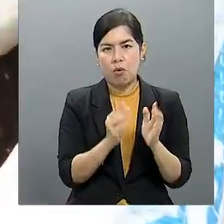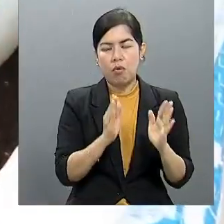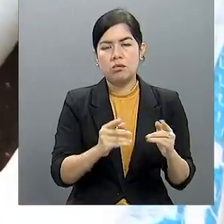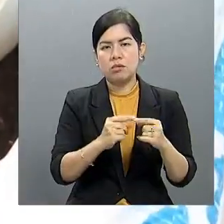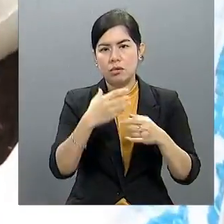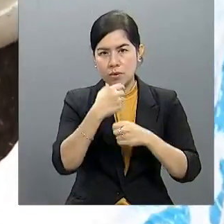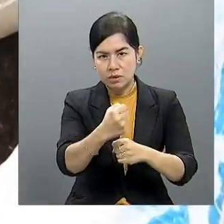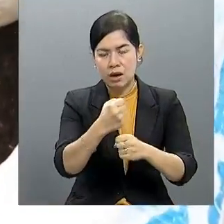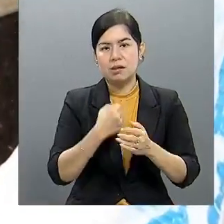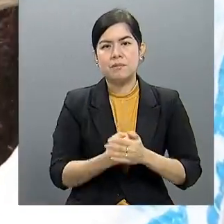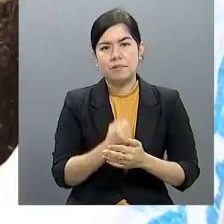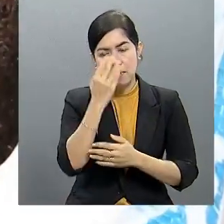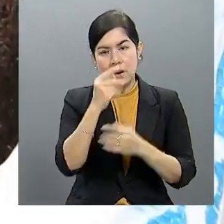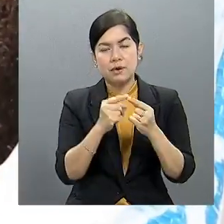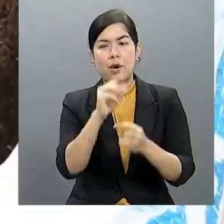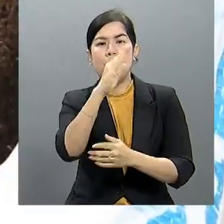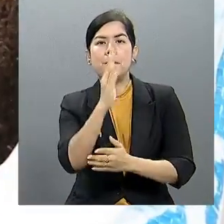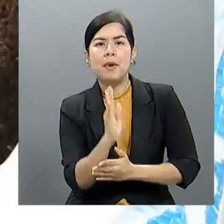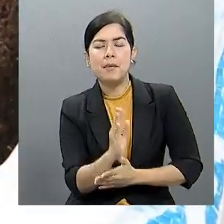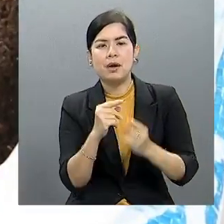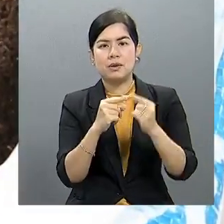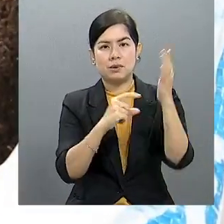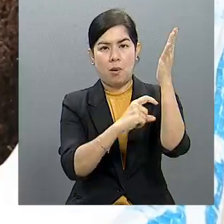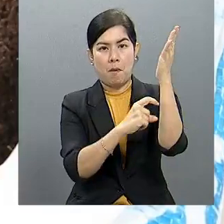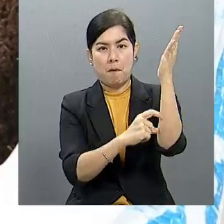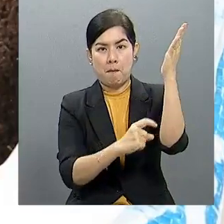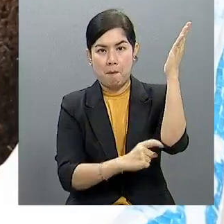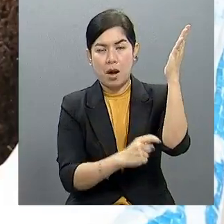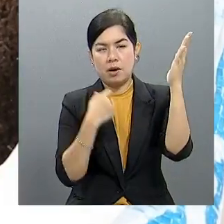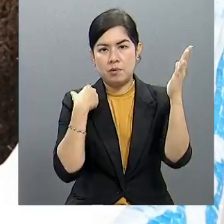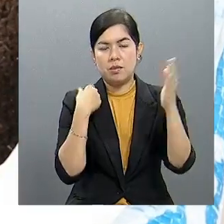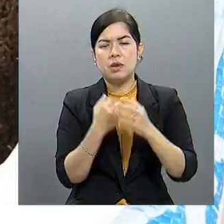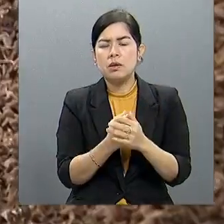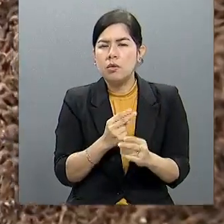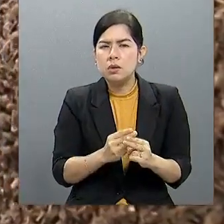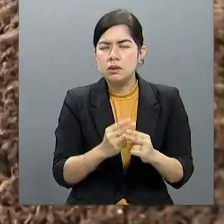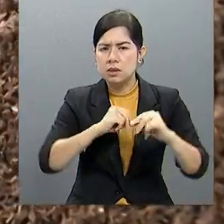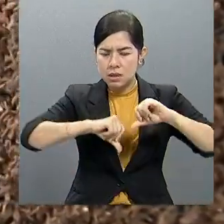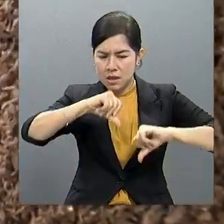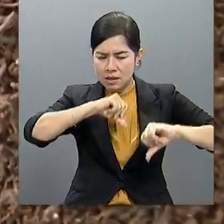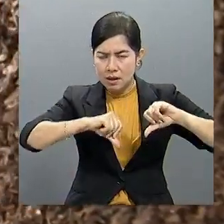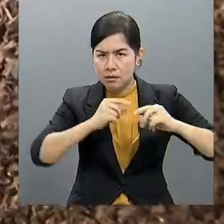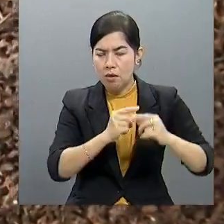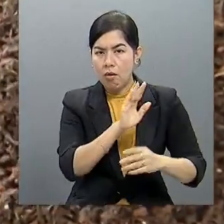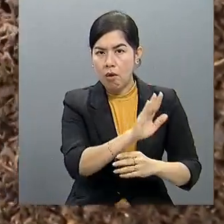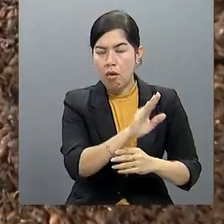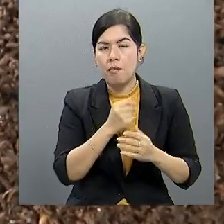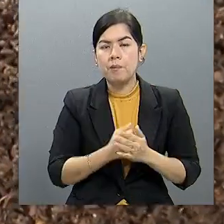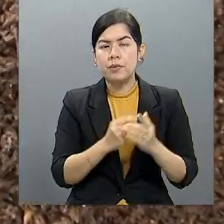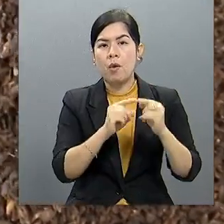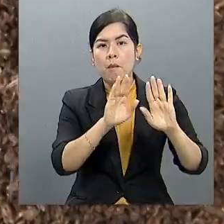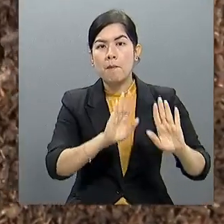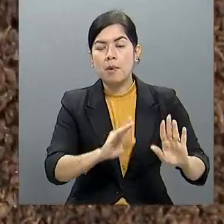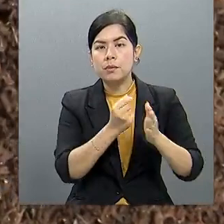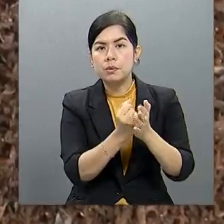าใบไผเขาจะมีเชื้อชื่อที่ชื่อว่าTricodermaซึเป็นเชื้อราที่มีคสมบัิในการช่วยยบ